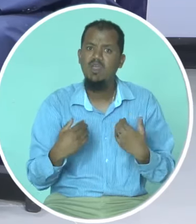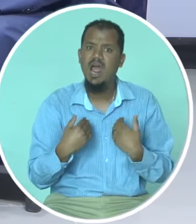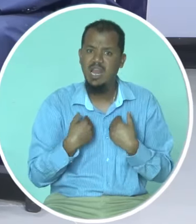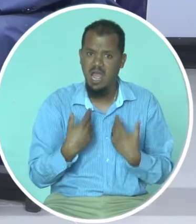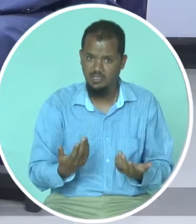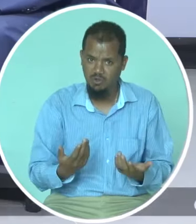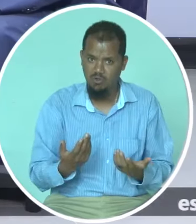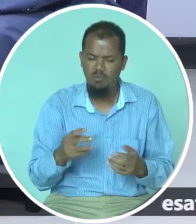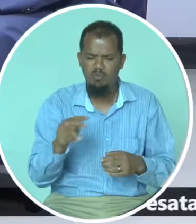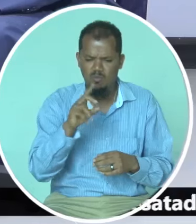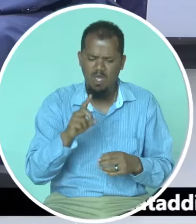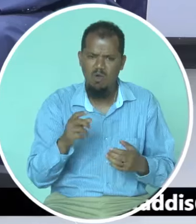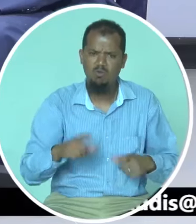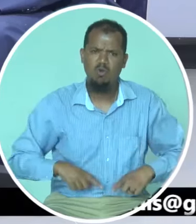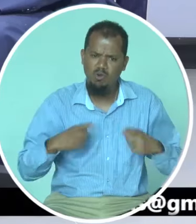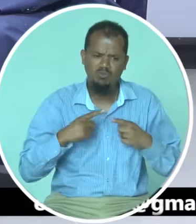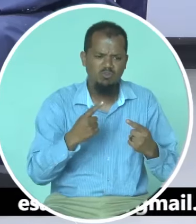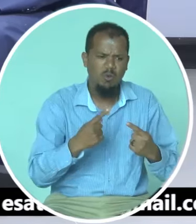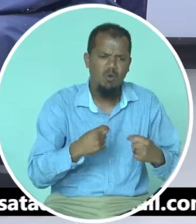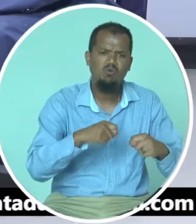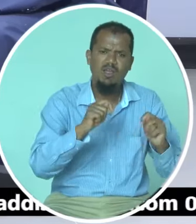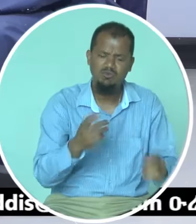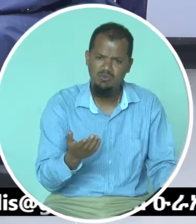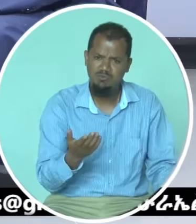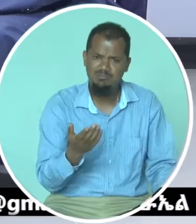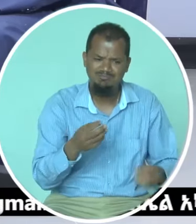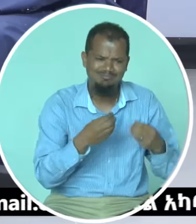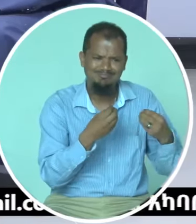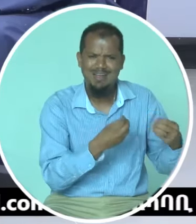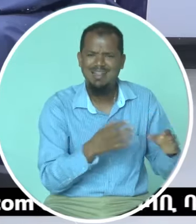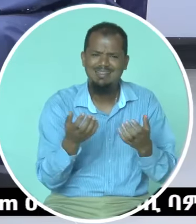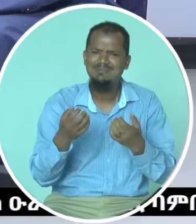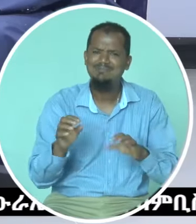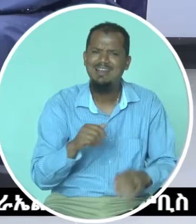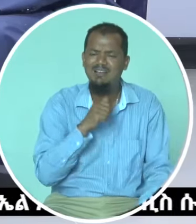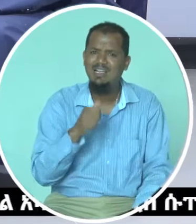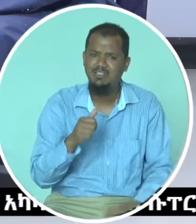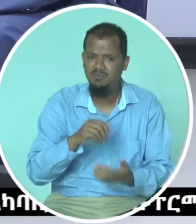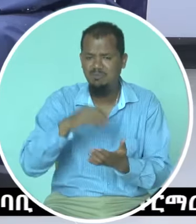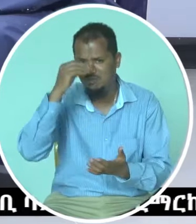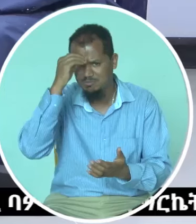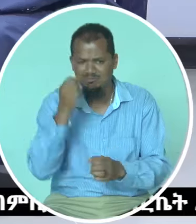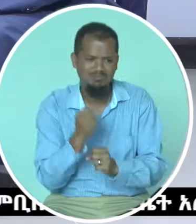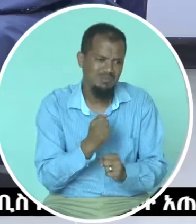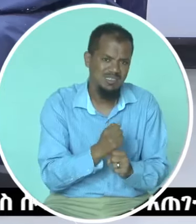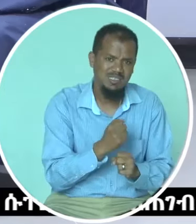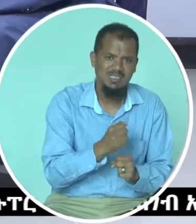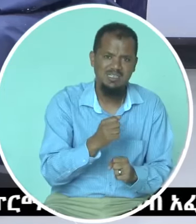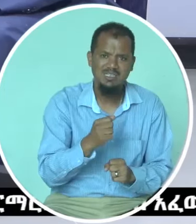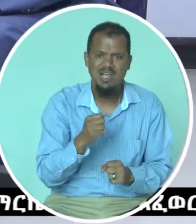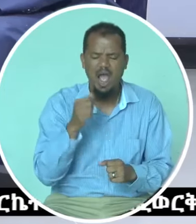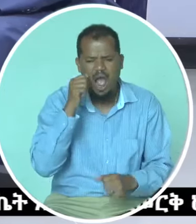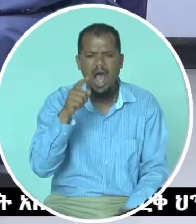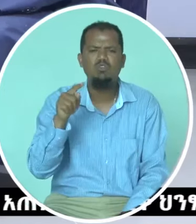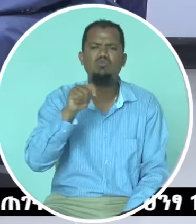ያላቸው ሙያውም ኑሯቸው ተሞክሯቸውንም ማጣት የማንፈልጋቸው በትምህርትም በስራም አንቱ